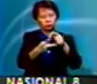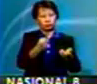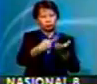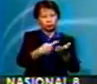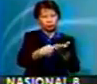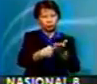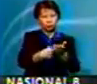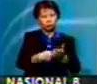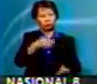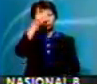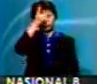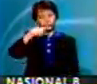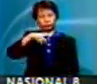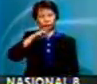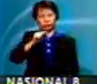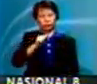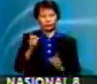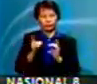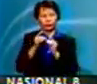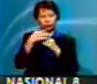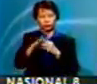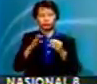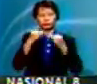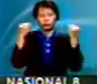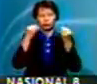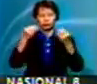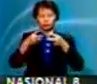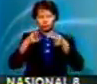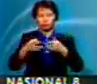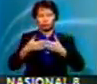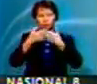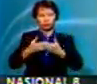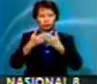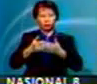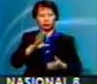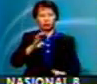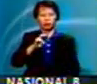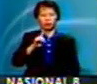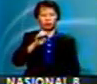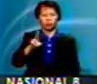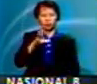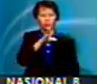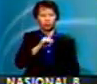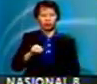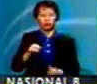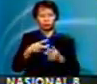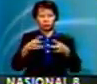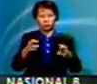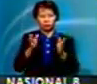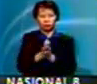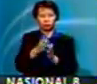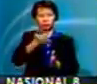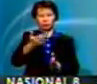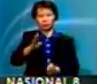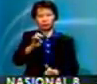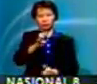Kelantan. Datuk Seri Mustafa Mohamad ditemui selepas majlis perasmian kilang budu Cap Ketereh dan pelancaran produk budu inovasi